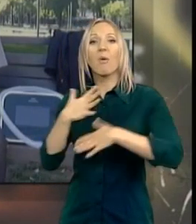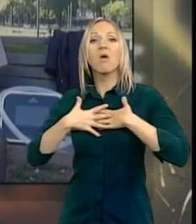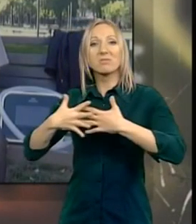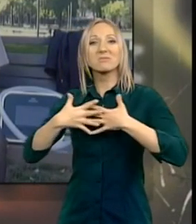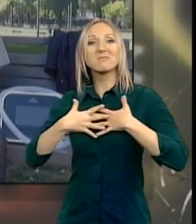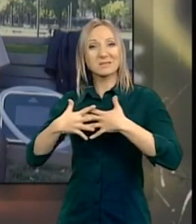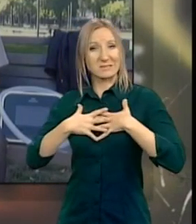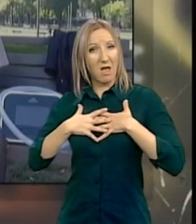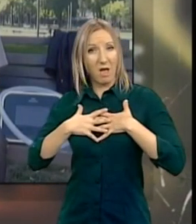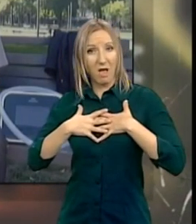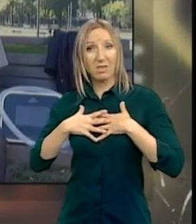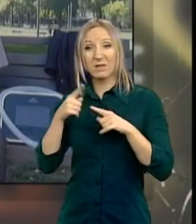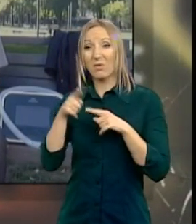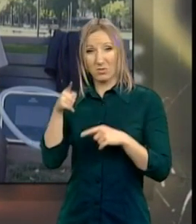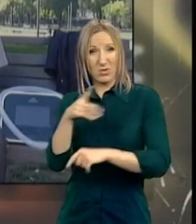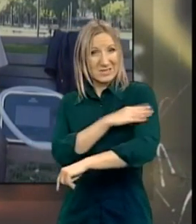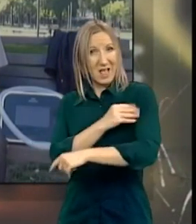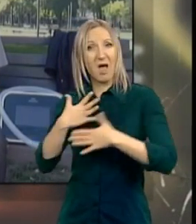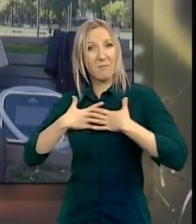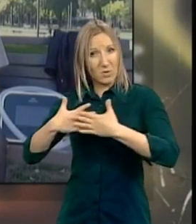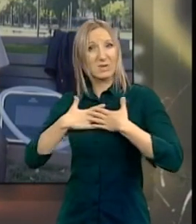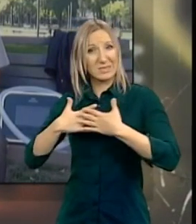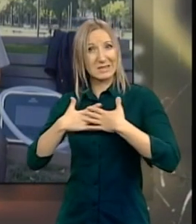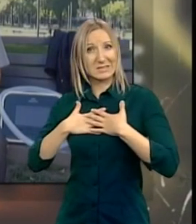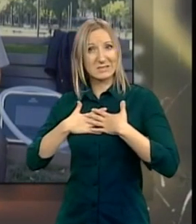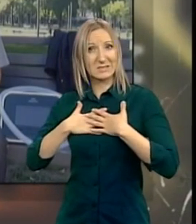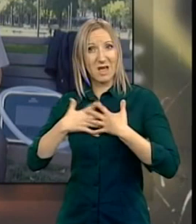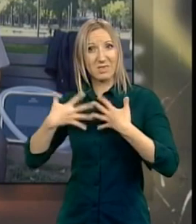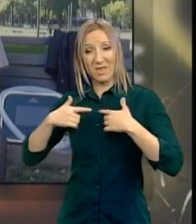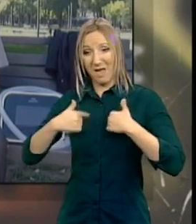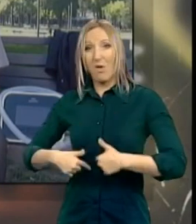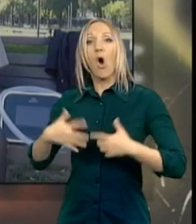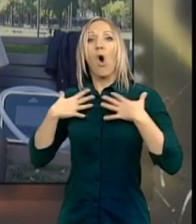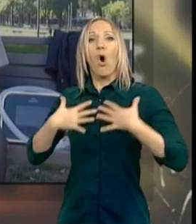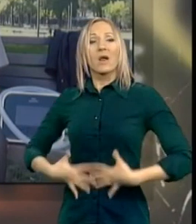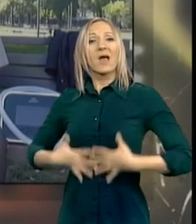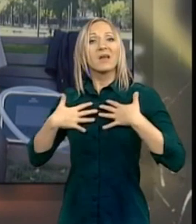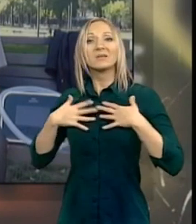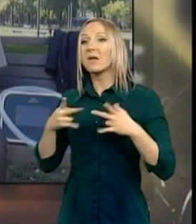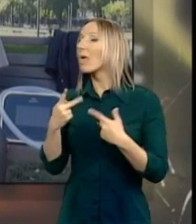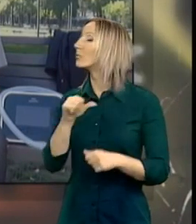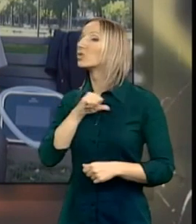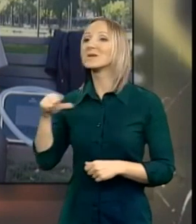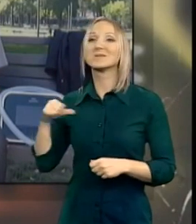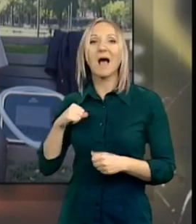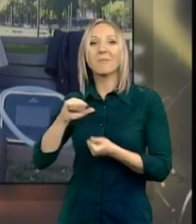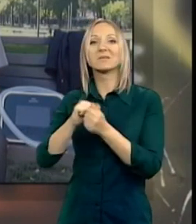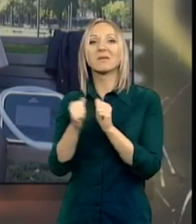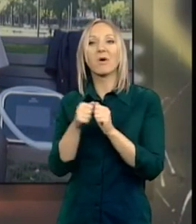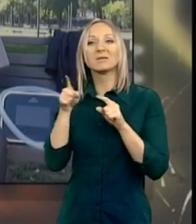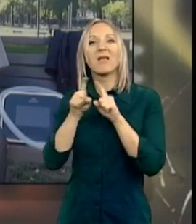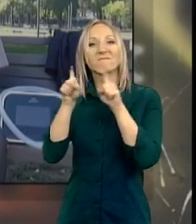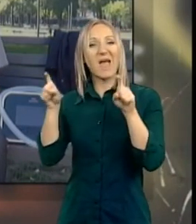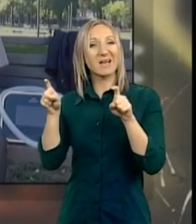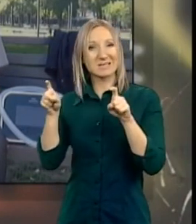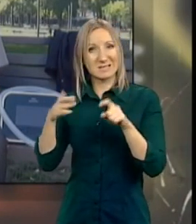muskulature. Zbog te slabosti disne muskulature organizam ne može sam da se izbori sa respiratornim infekcijama.